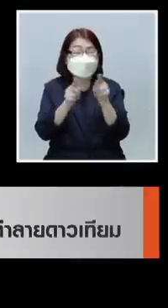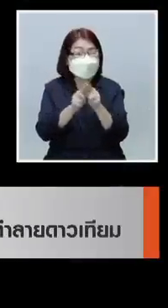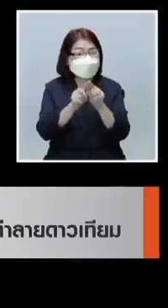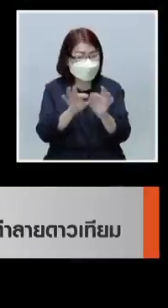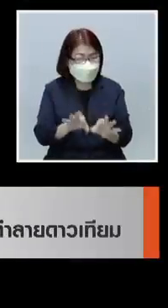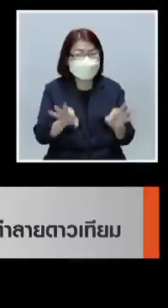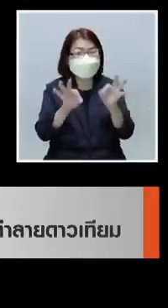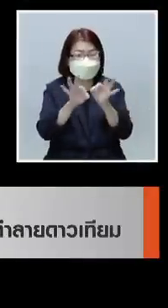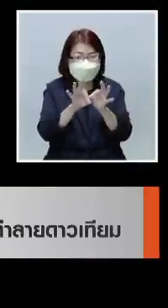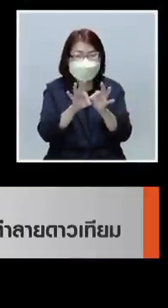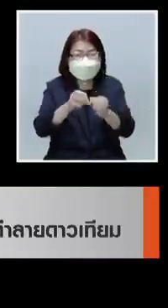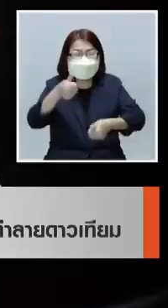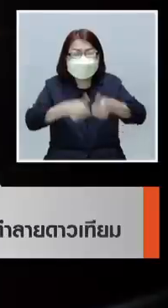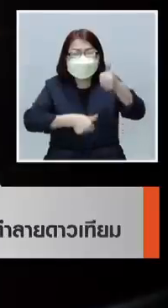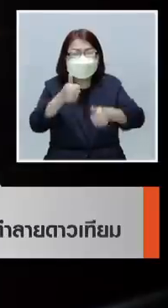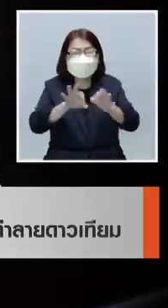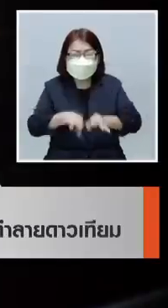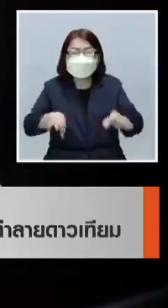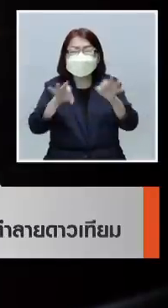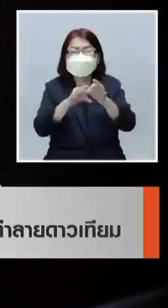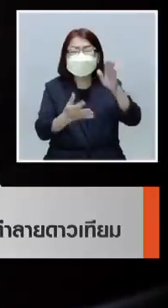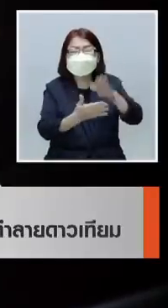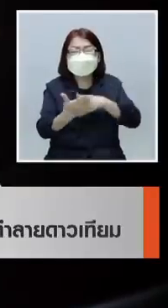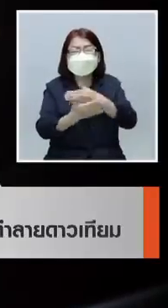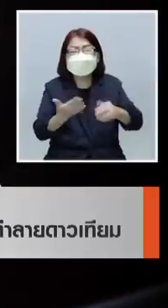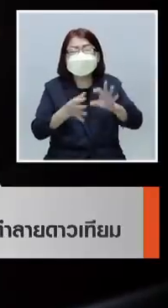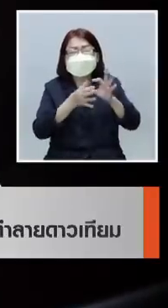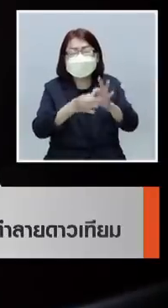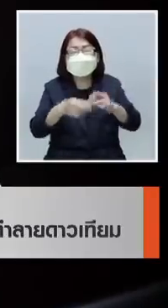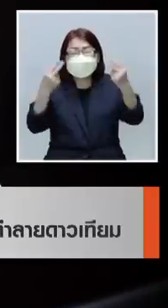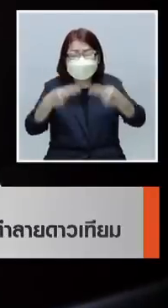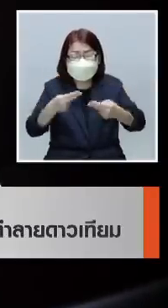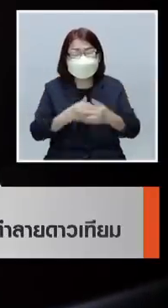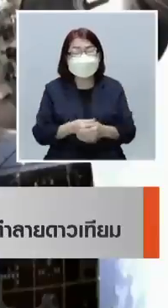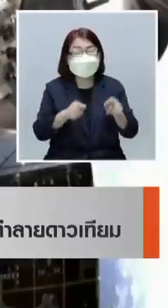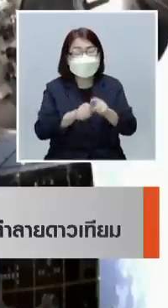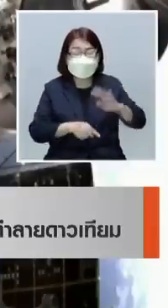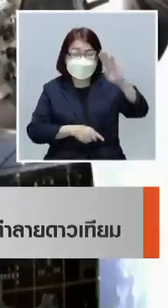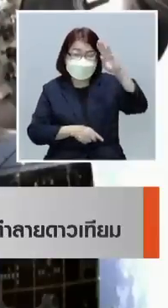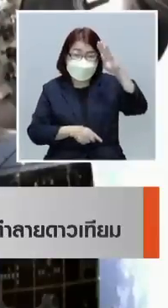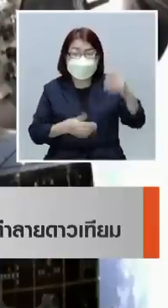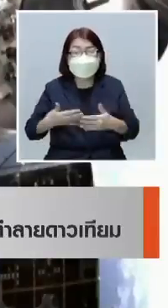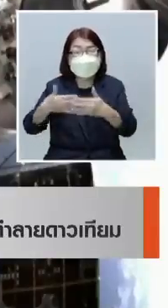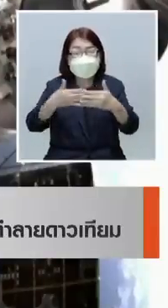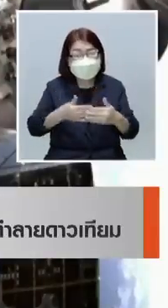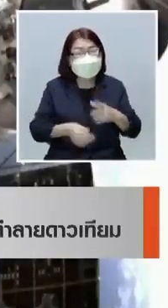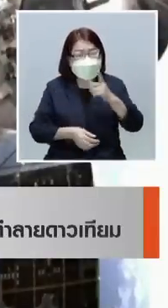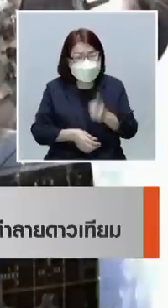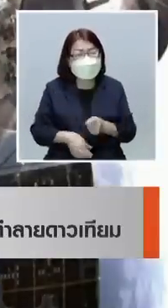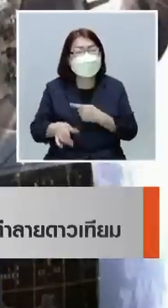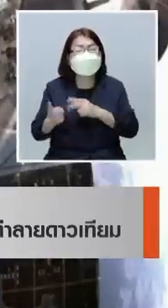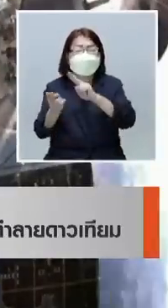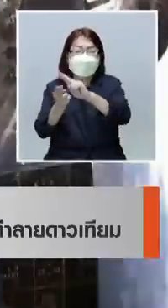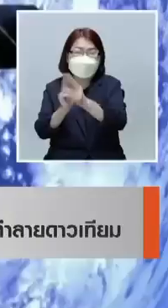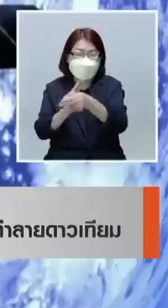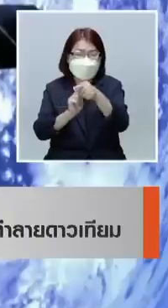คัญแล้วมีความสำคัญมากขึ้นเรื่อยๆในยุทธการการสงครามอย่างเช่นเองกองทัพสหรัฐเองเนี่ยนะคะพึ่งพาดาวเทียมมากขึ้นเรื่อย